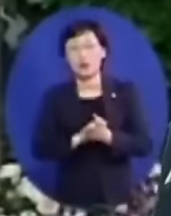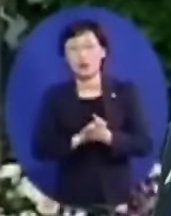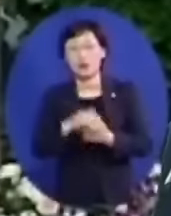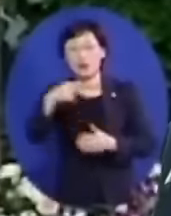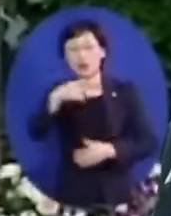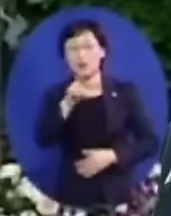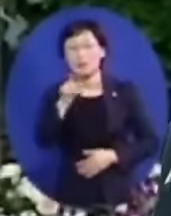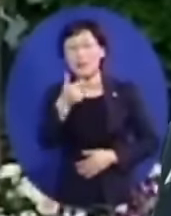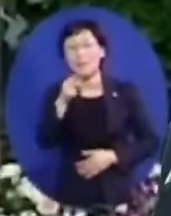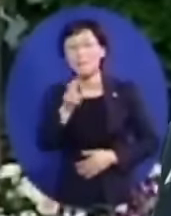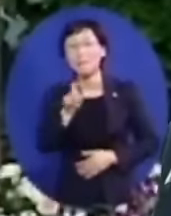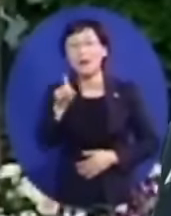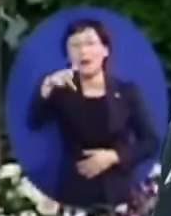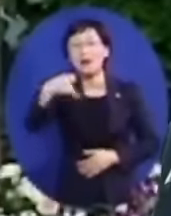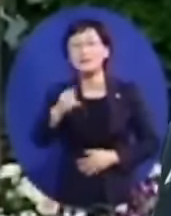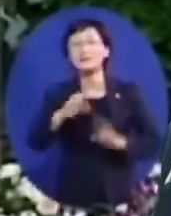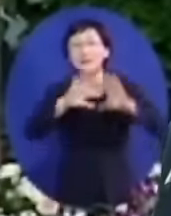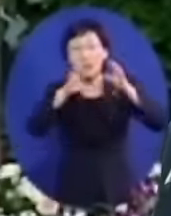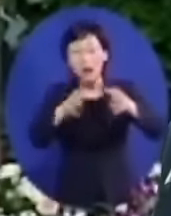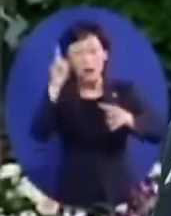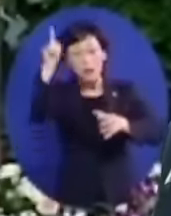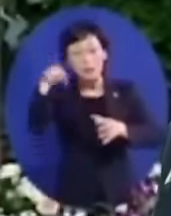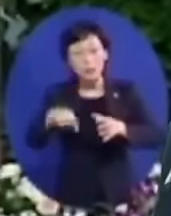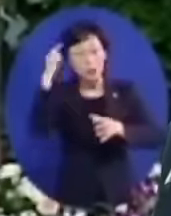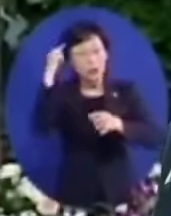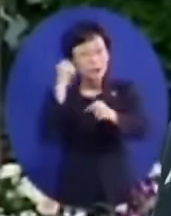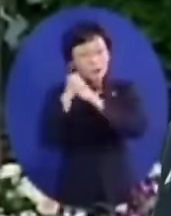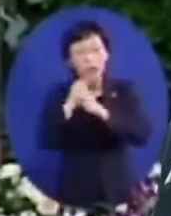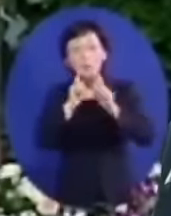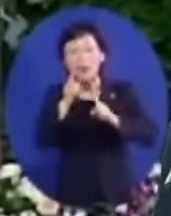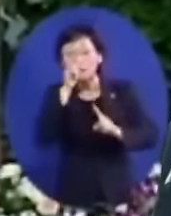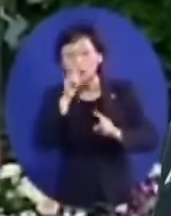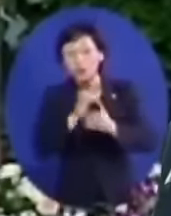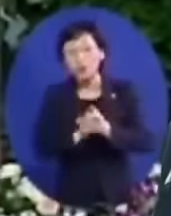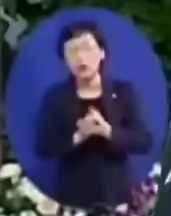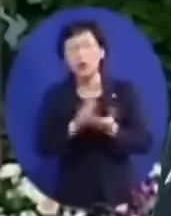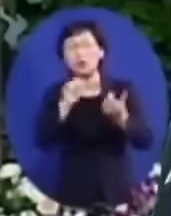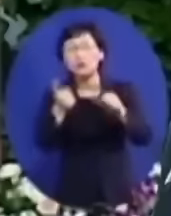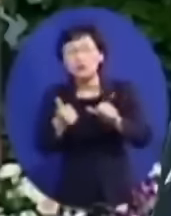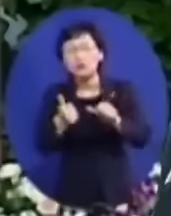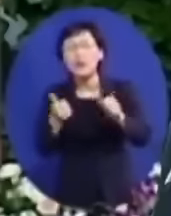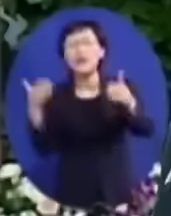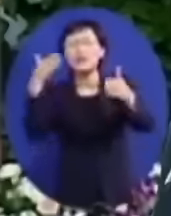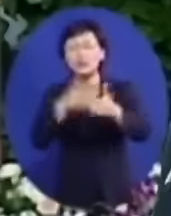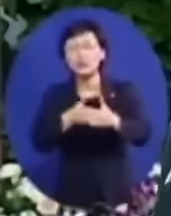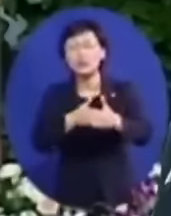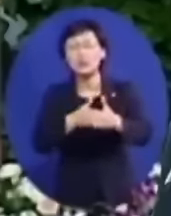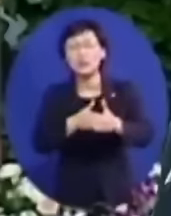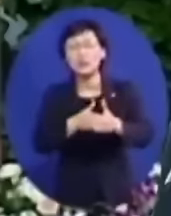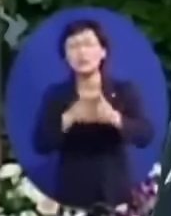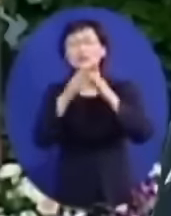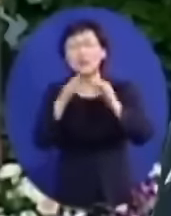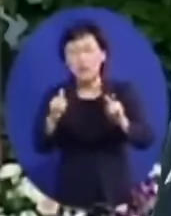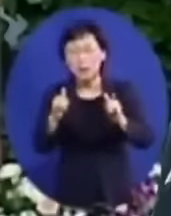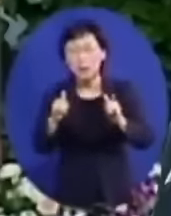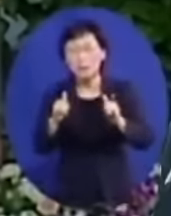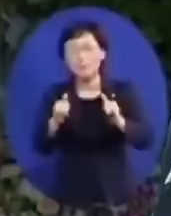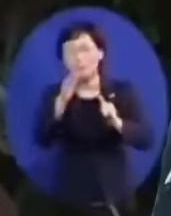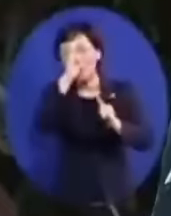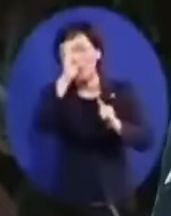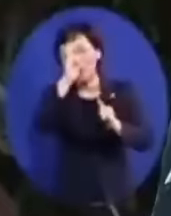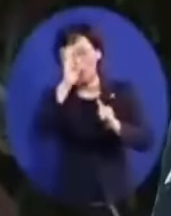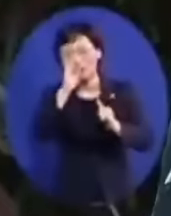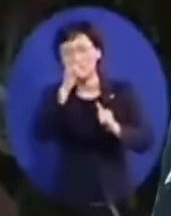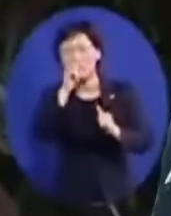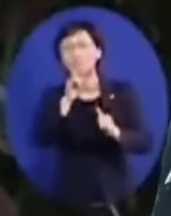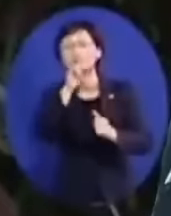철학자 키엘케코어는 이와 같은 인간을 죽음에 이르는 병에 든 사람이라는 것입니다. 마음에 절망이 있으면 죽음에 이르는 병이